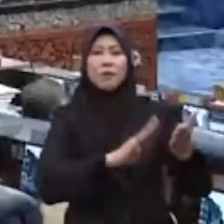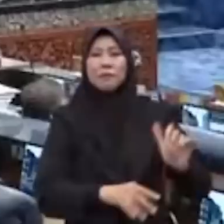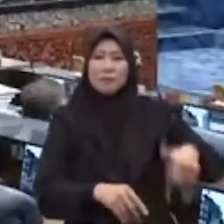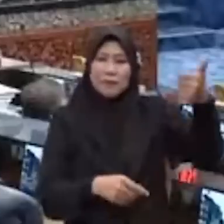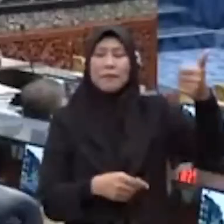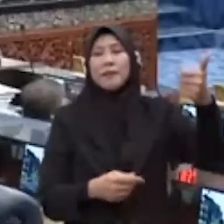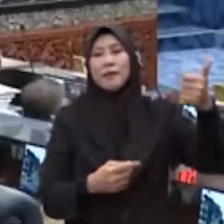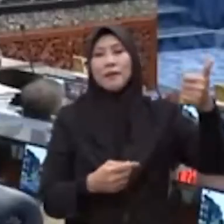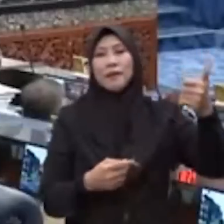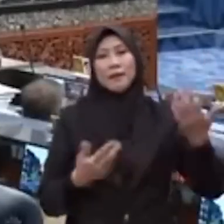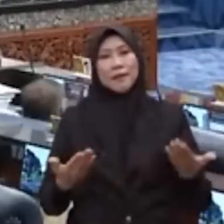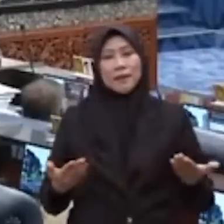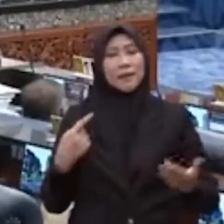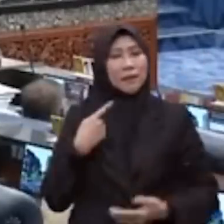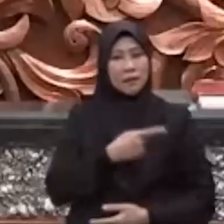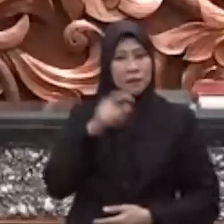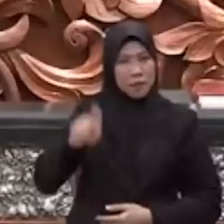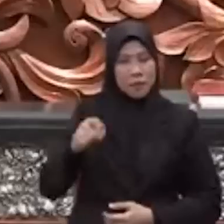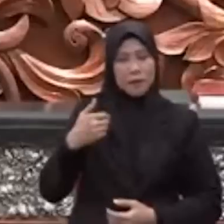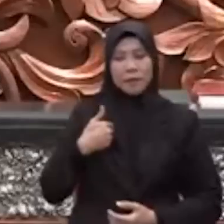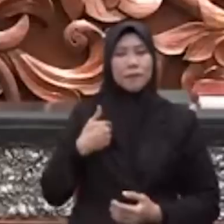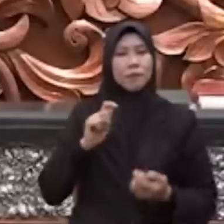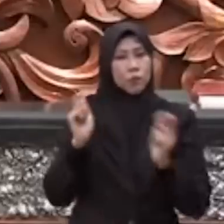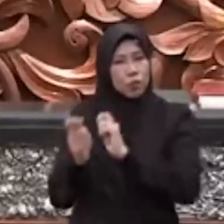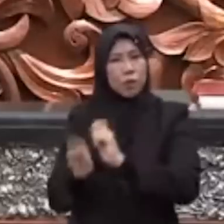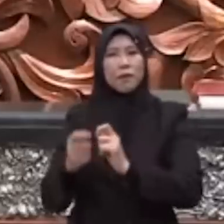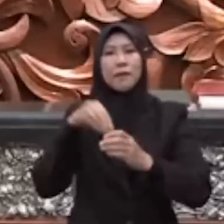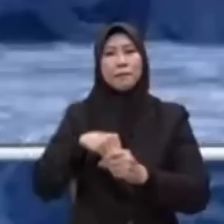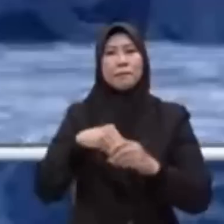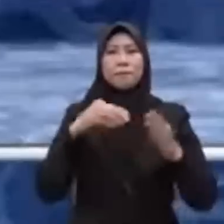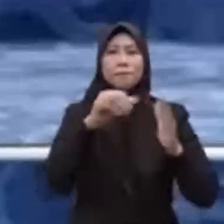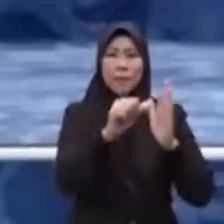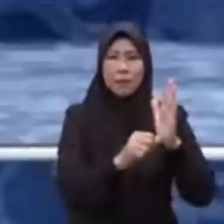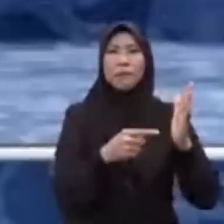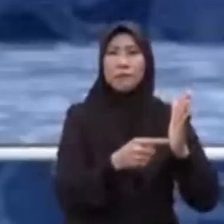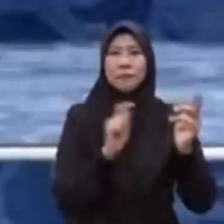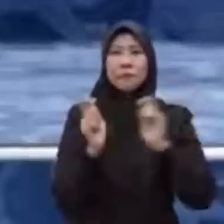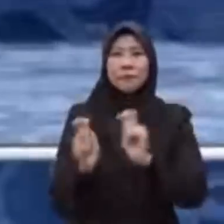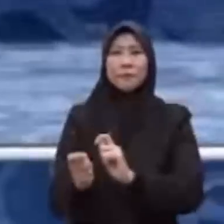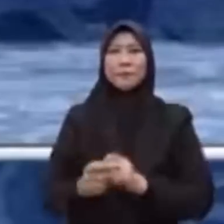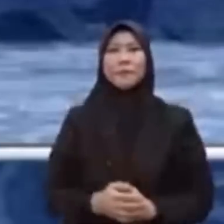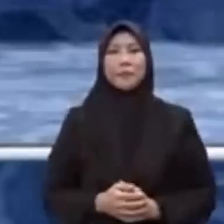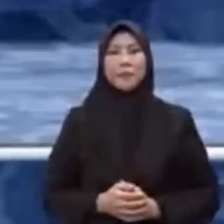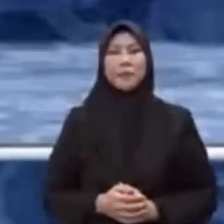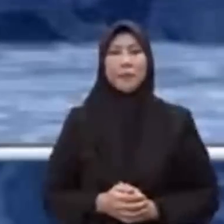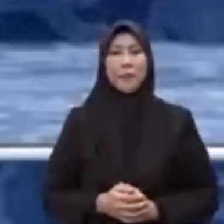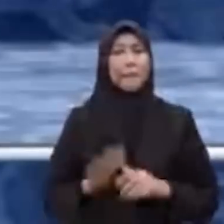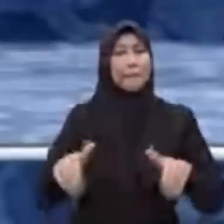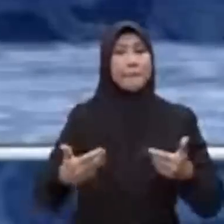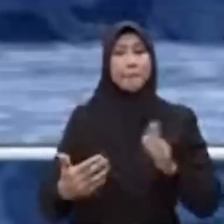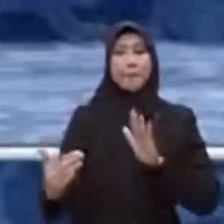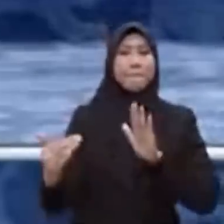Jadi kita mesti ada tekad politik untuk pindah Apalagi kita buat kita